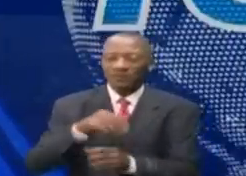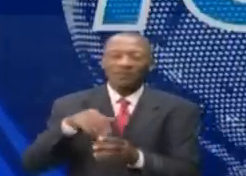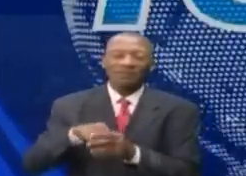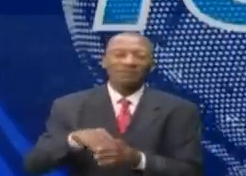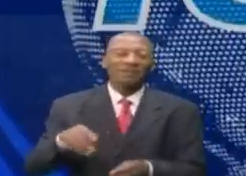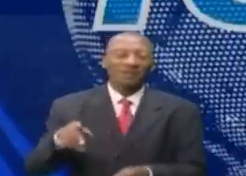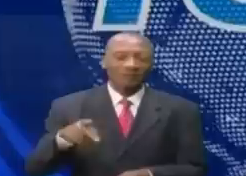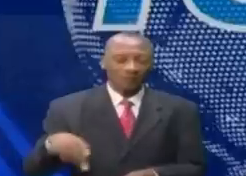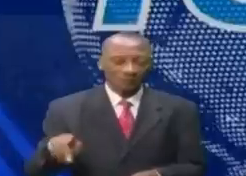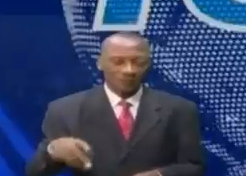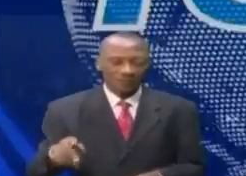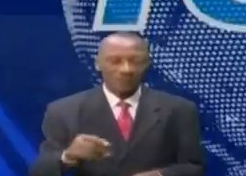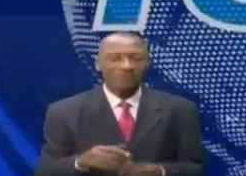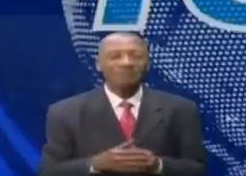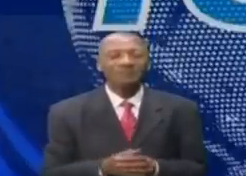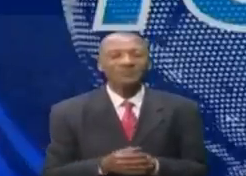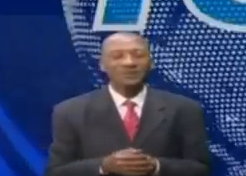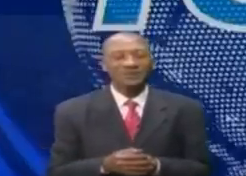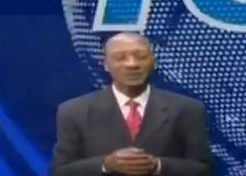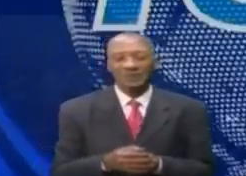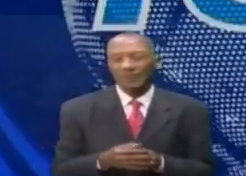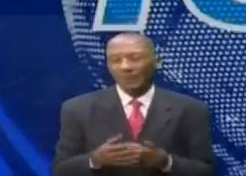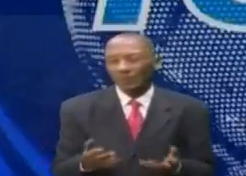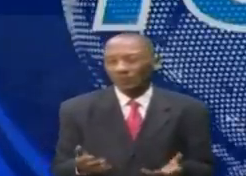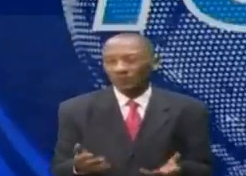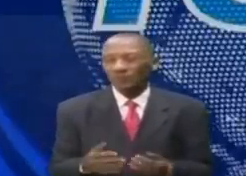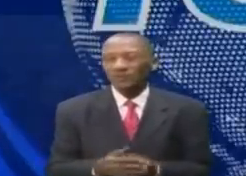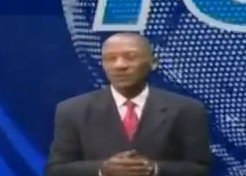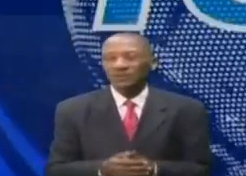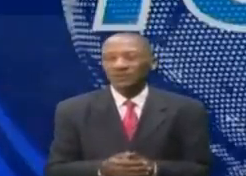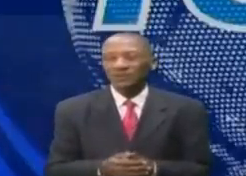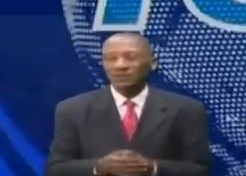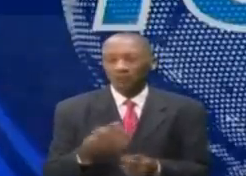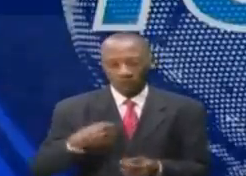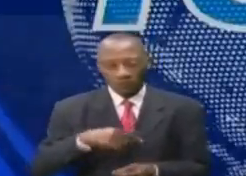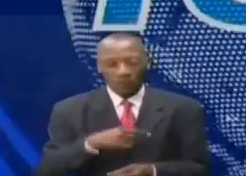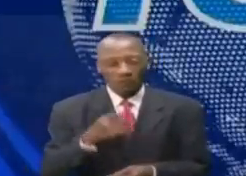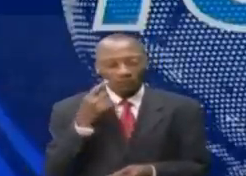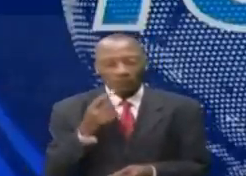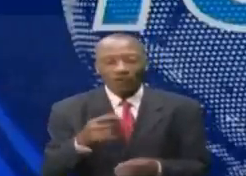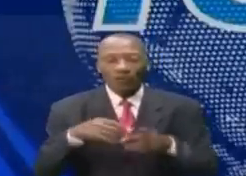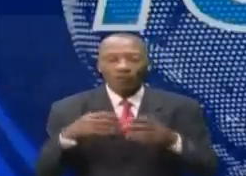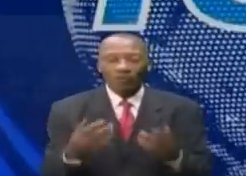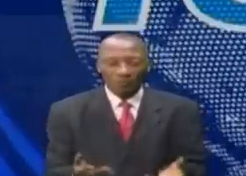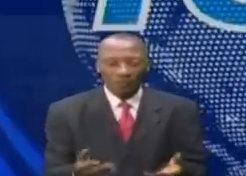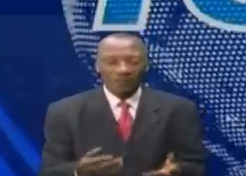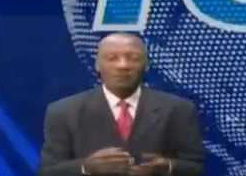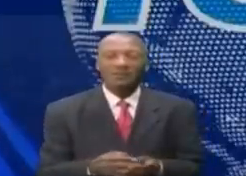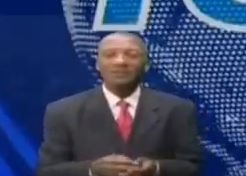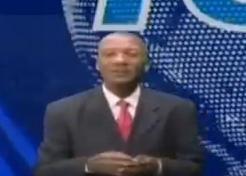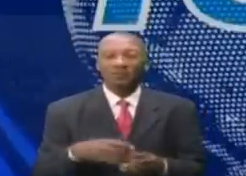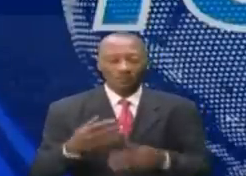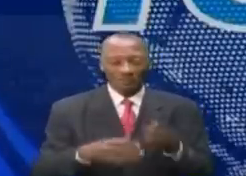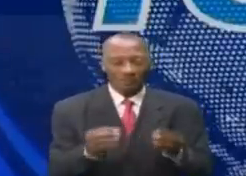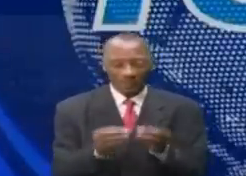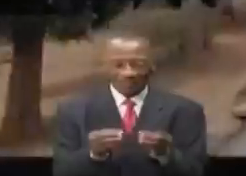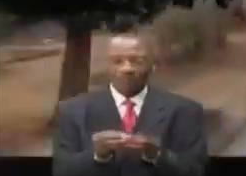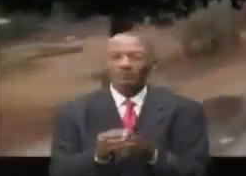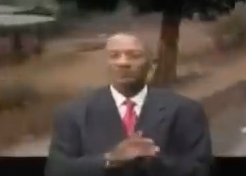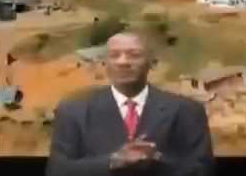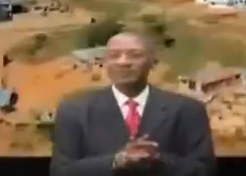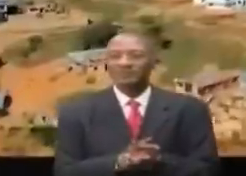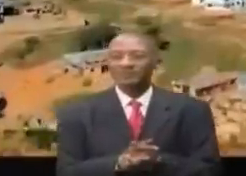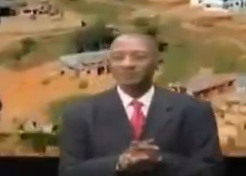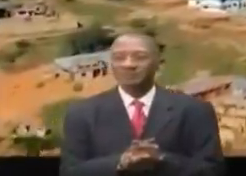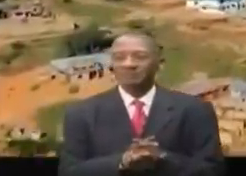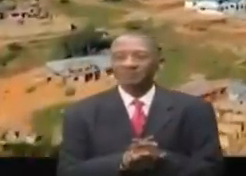de contact du charroi automobile au directeur général et a invité le bénéficiaire à en faire bon usage. Toto Shumumpaka.